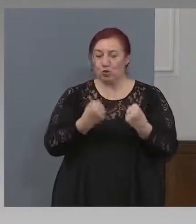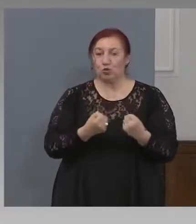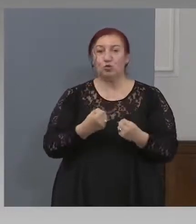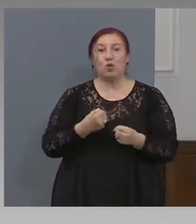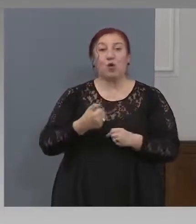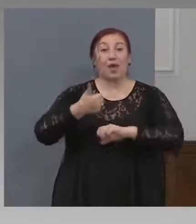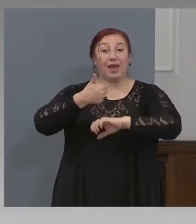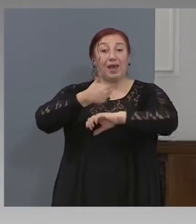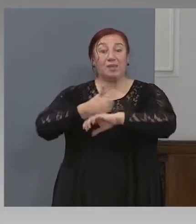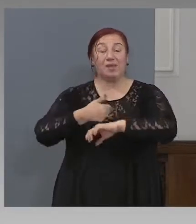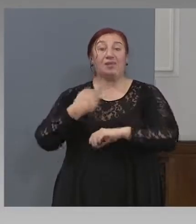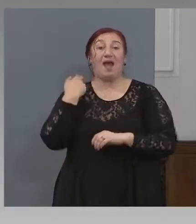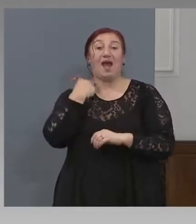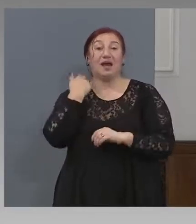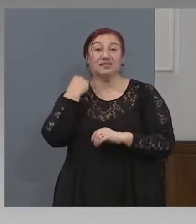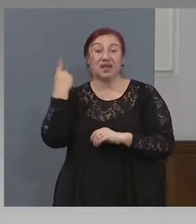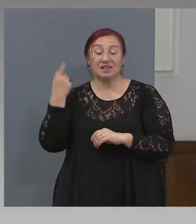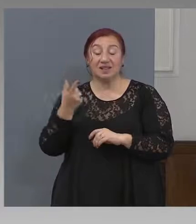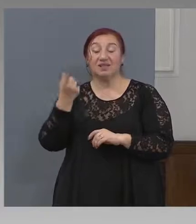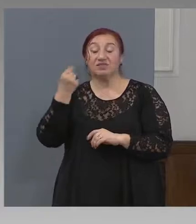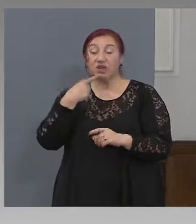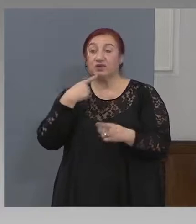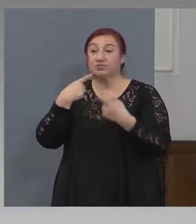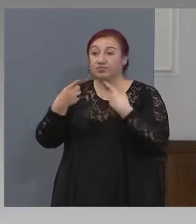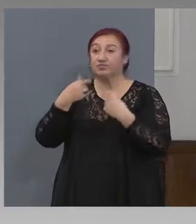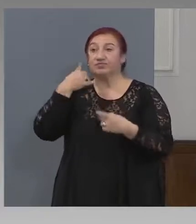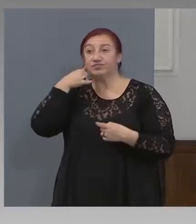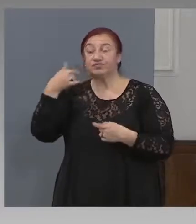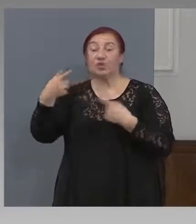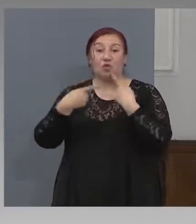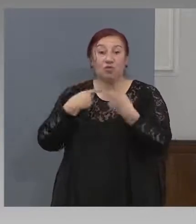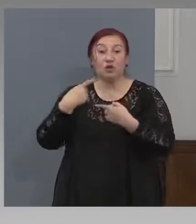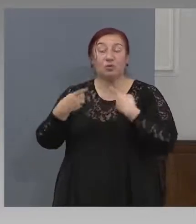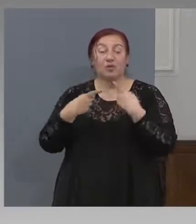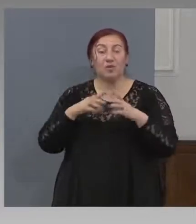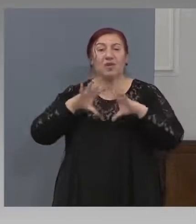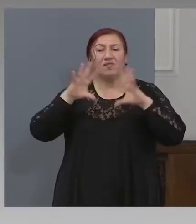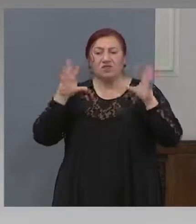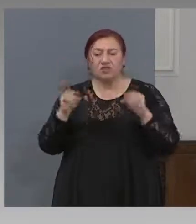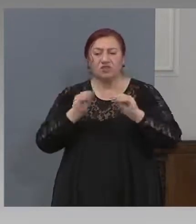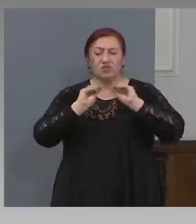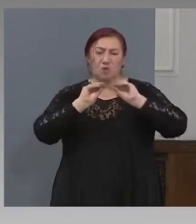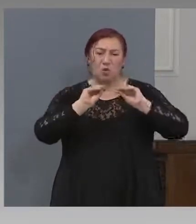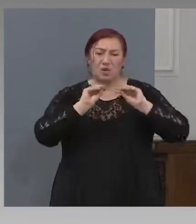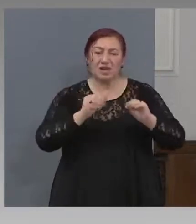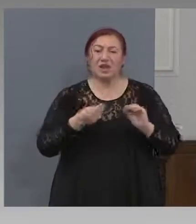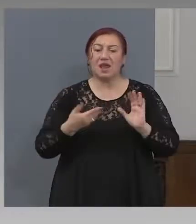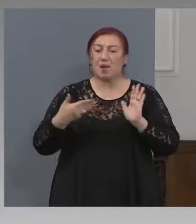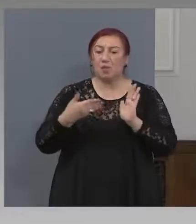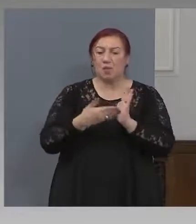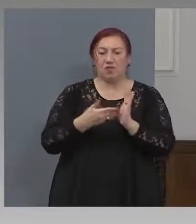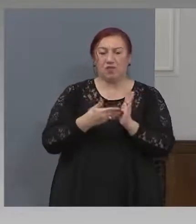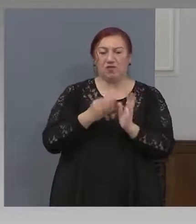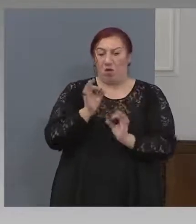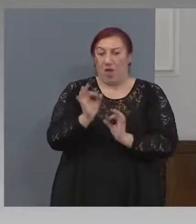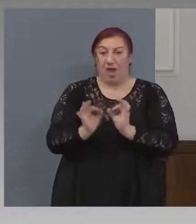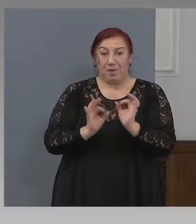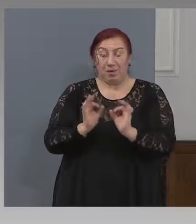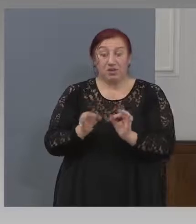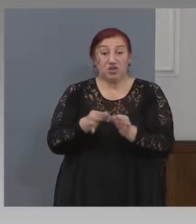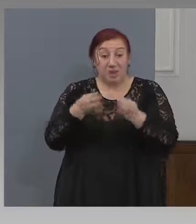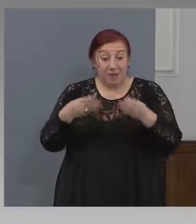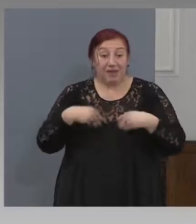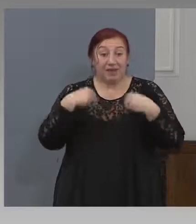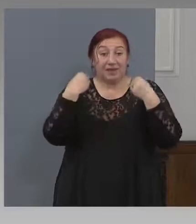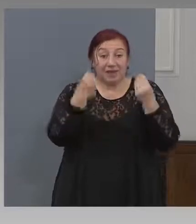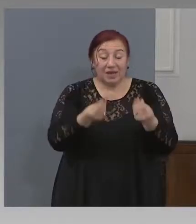на Казанлък, вчера също говорихме няколко пъти. Всички указания като противоепидемични мерки са дадени, но пак